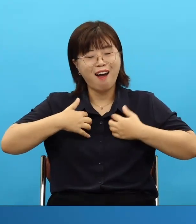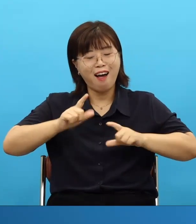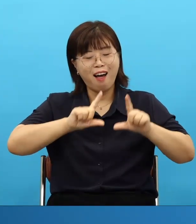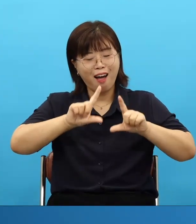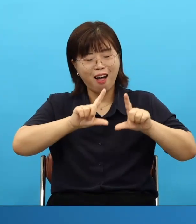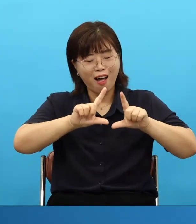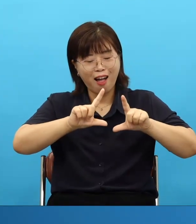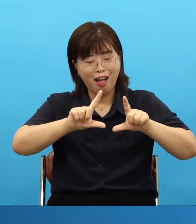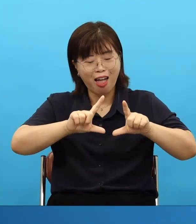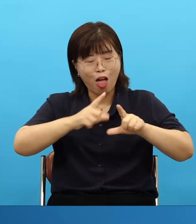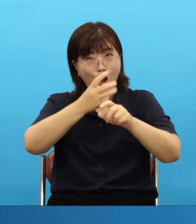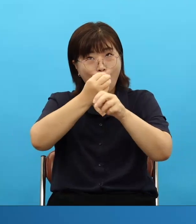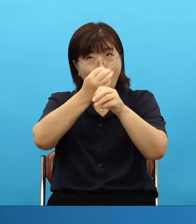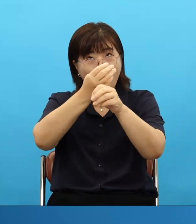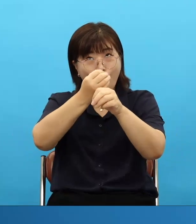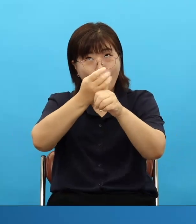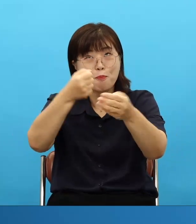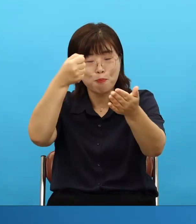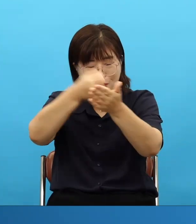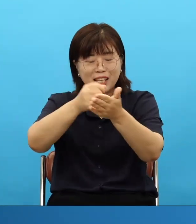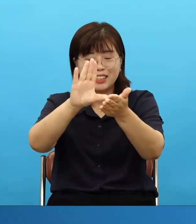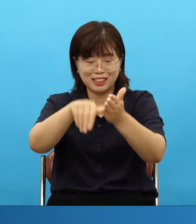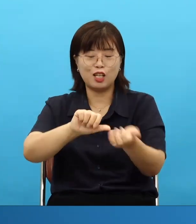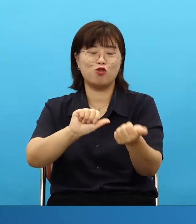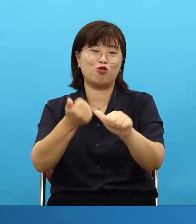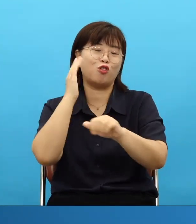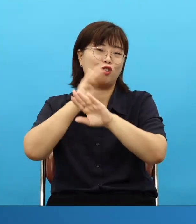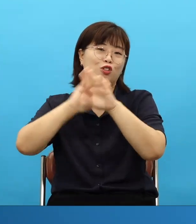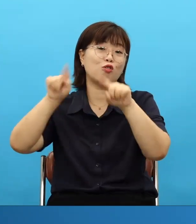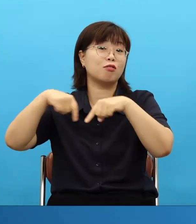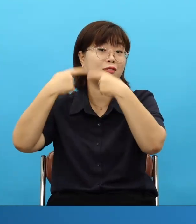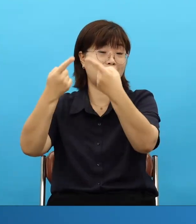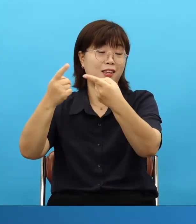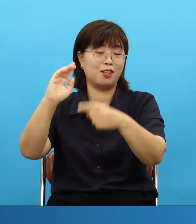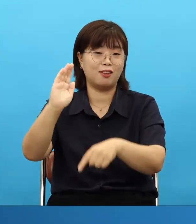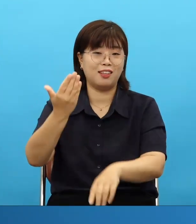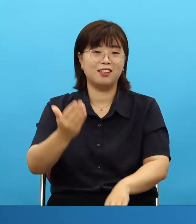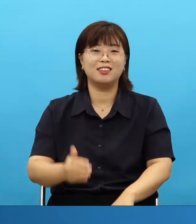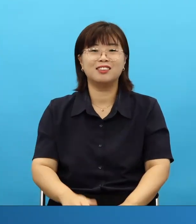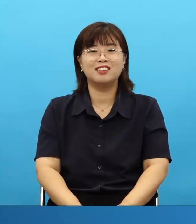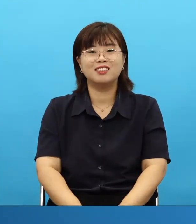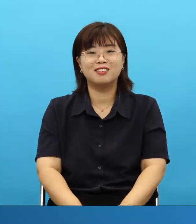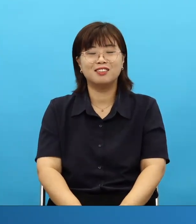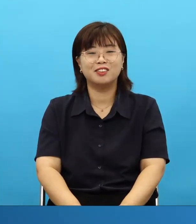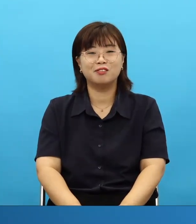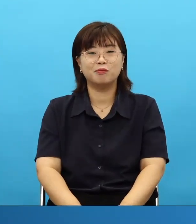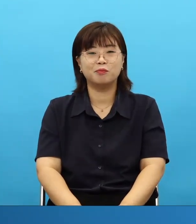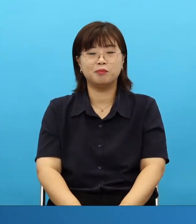10번째 발판이 나옵니다. Then if that's the case, we arrive at the 10th footstool. 여러분이